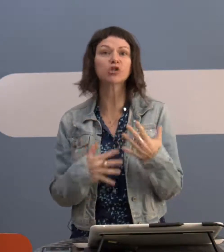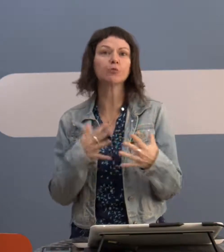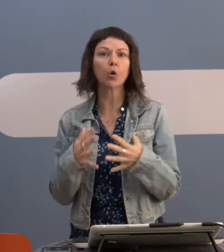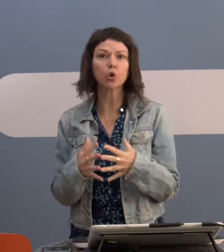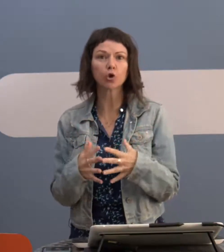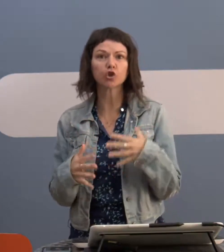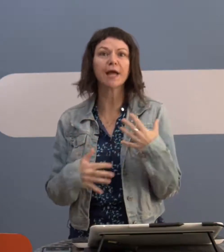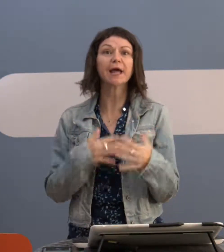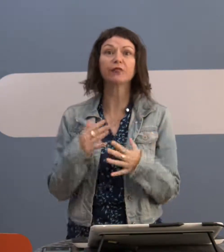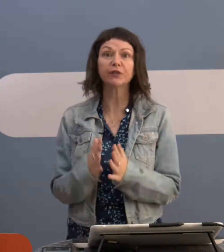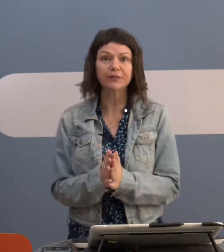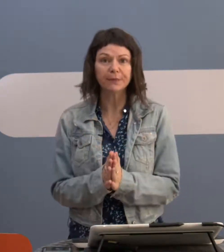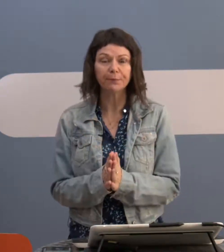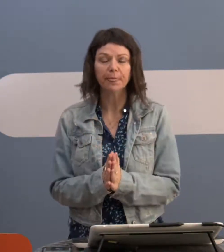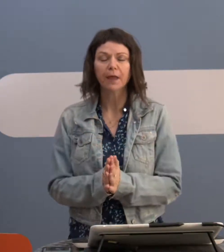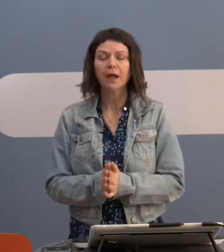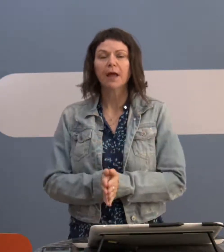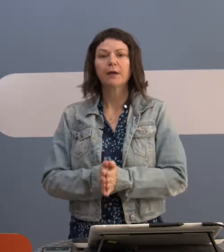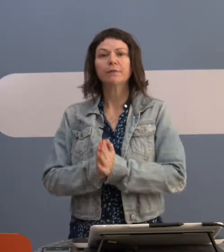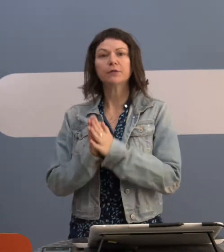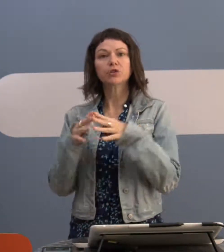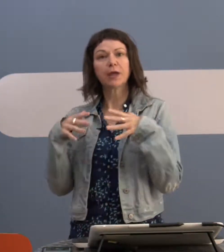שתי משמעויות, שני רבדים.